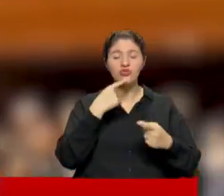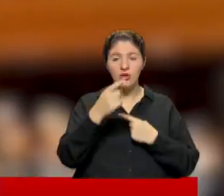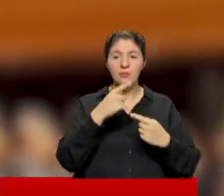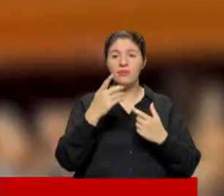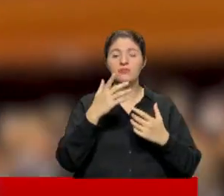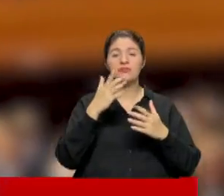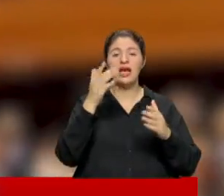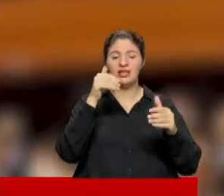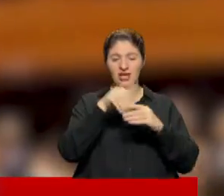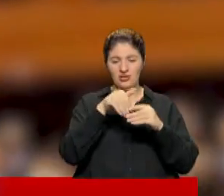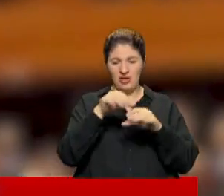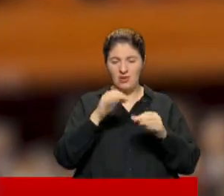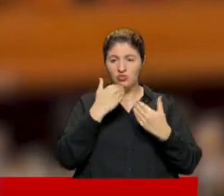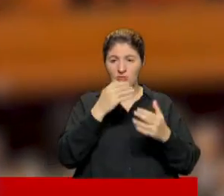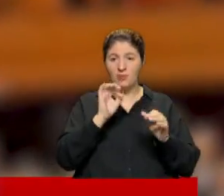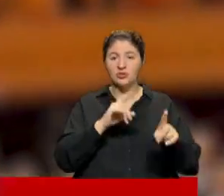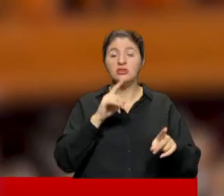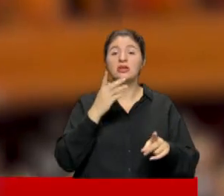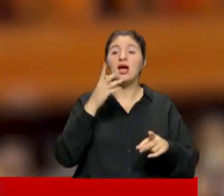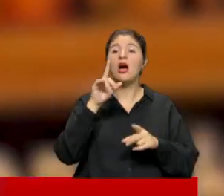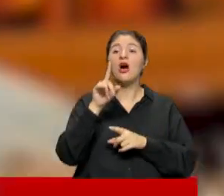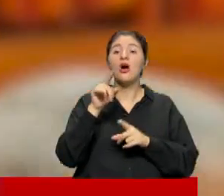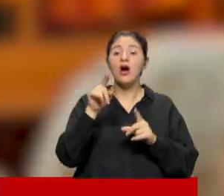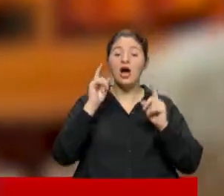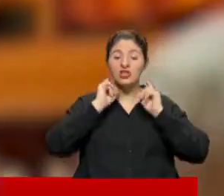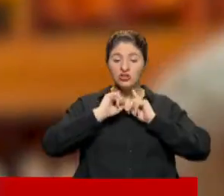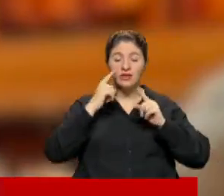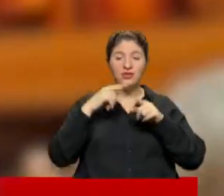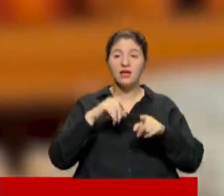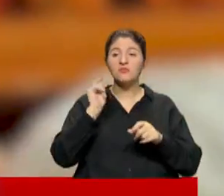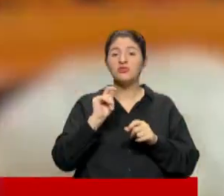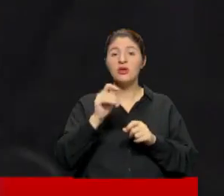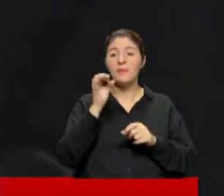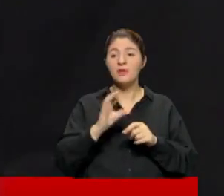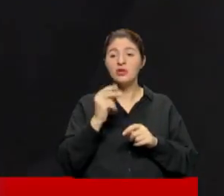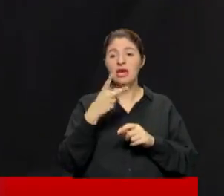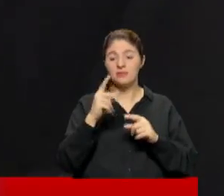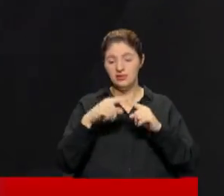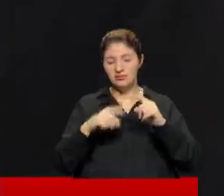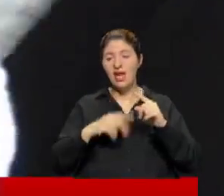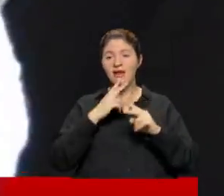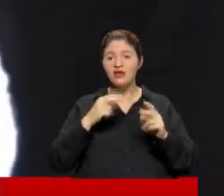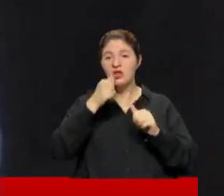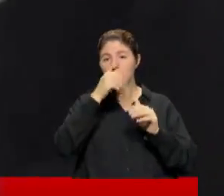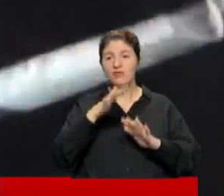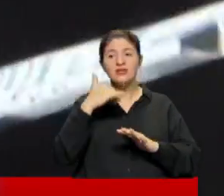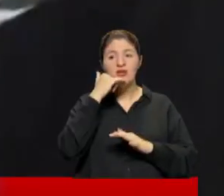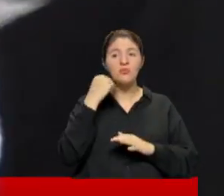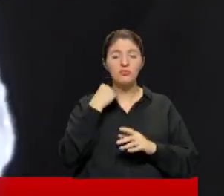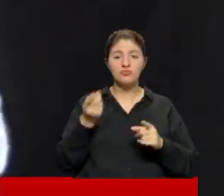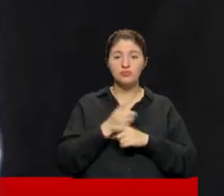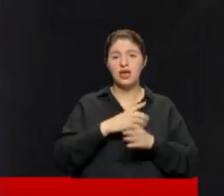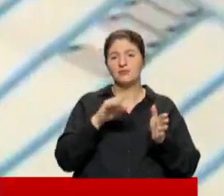getirdi 15 Ağustos 2022 tarihine kadar hakkında icra takibi başlatılan 2000 lira altındaki elektrik doğalgaz ve telefon